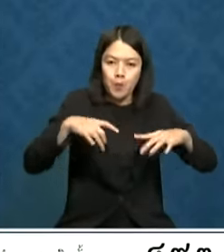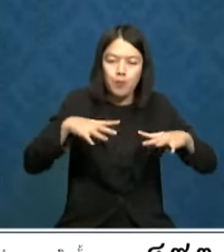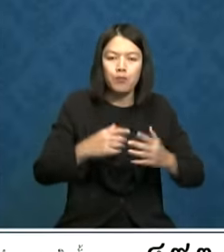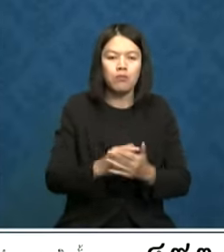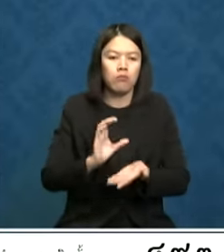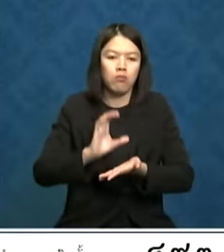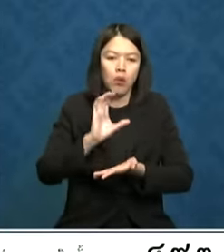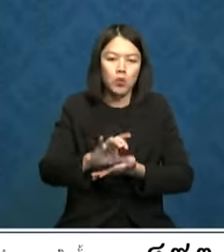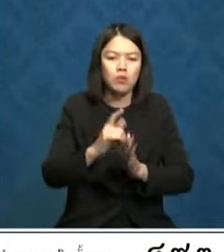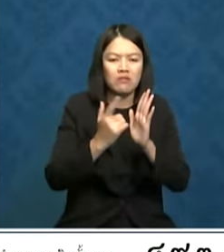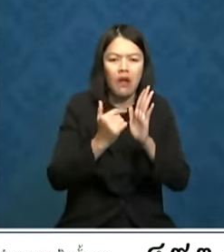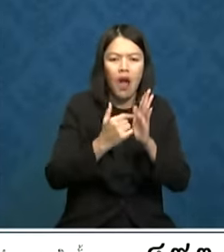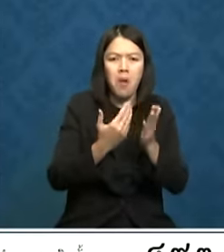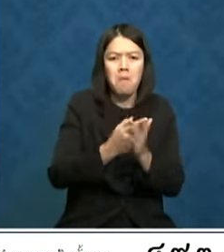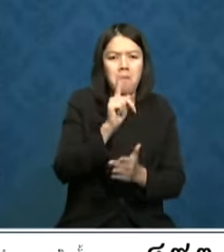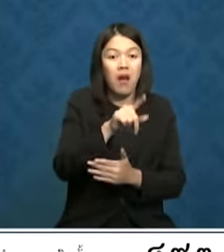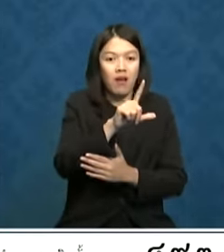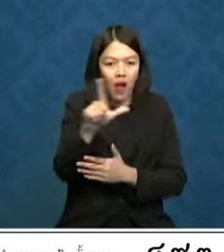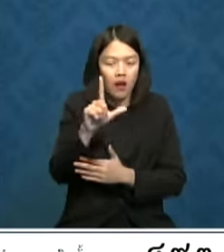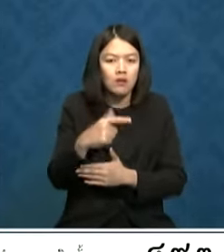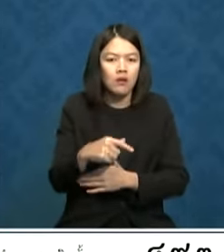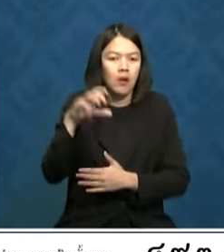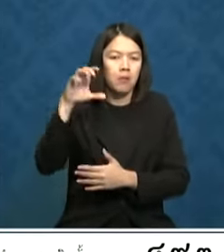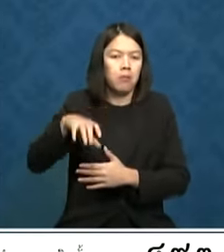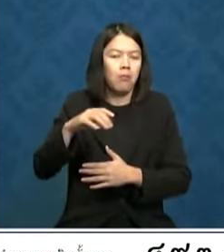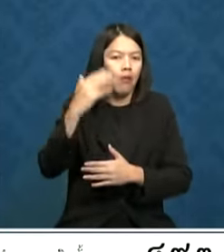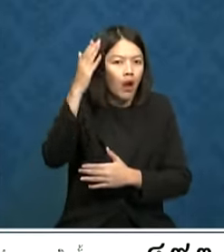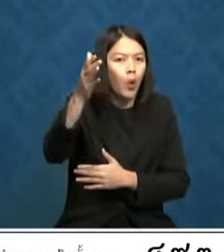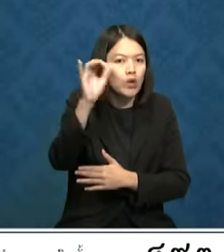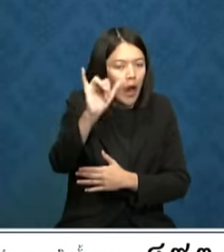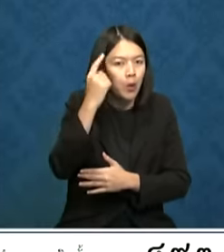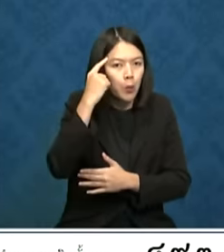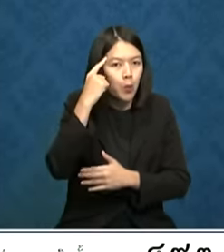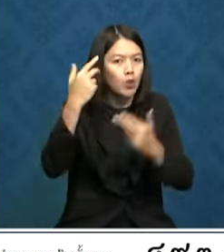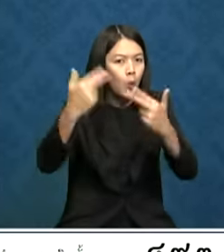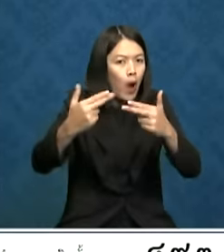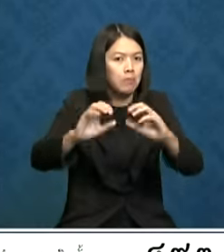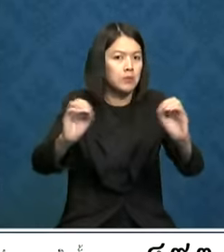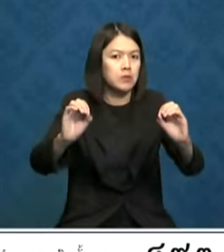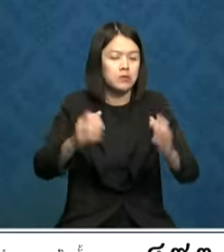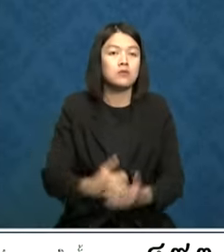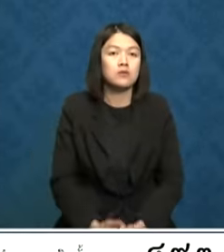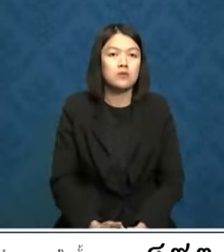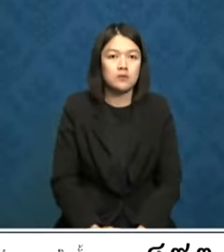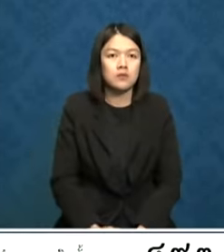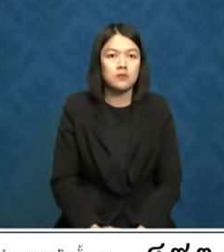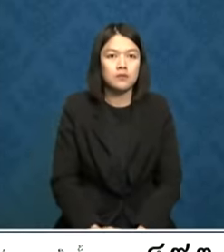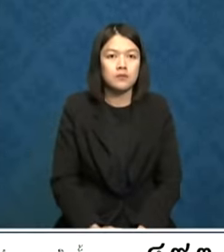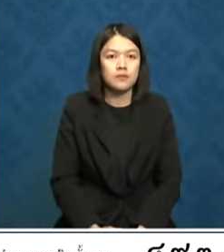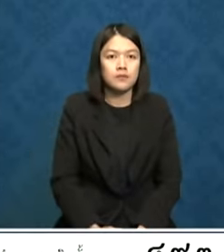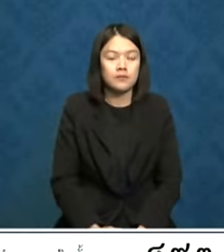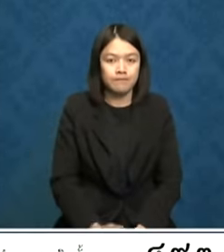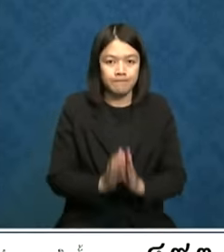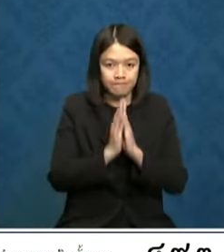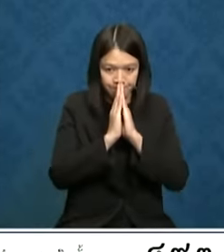ลงทุนกับอะไรที่ราคาเกือบจะพันล้านเพื่อสิ่งที่ยังไม่เกิดขึ้นและไม่มีวี่แววว่าจะเกิดขึ้นในอนาคตอันใกล้นี้ค่ะ